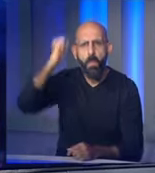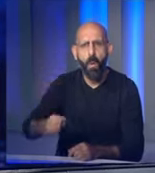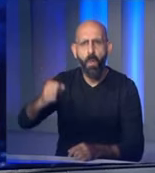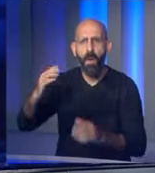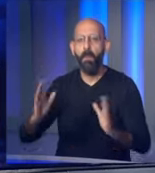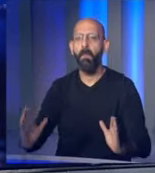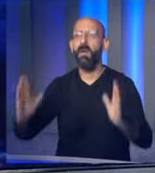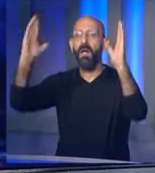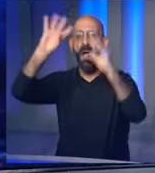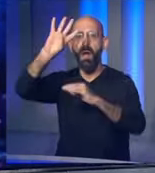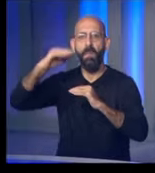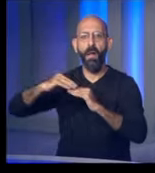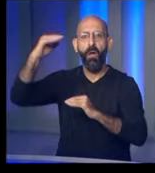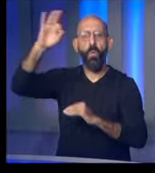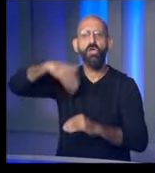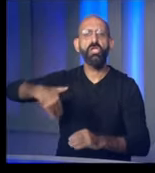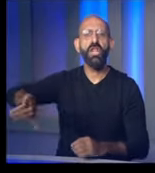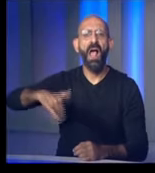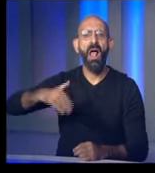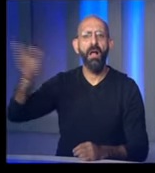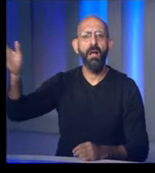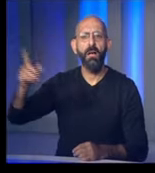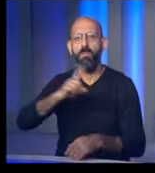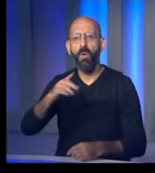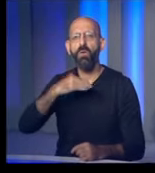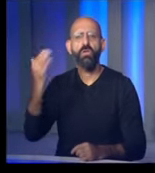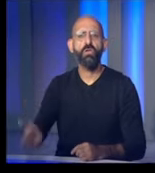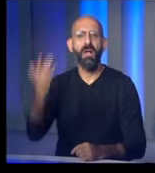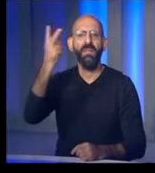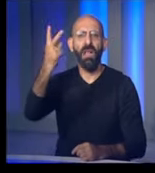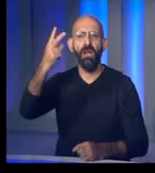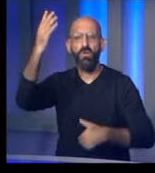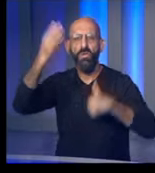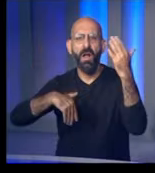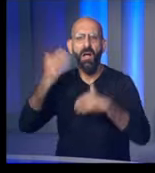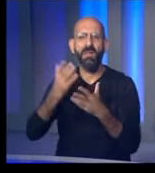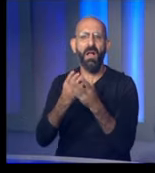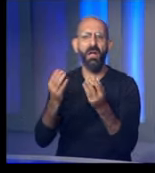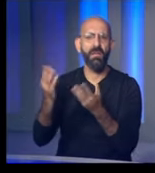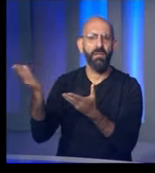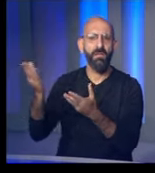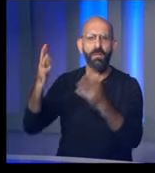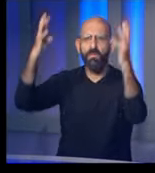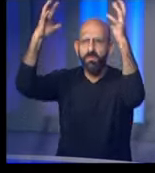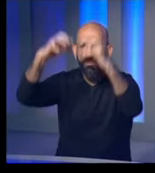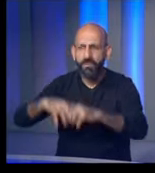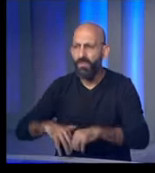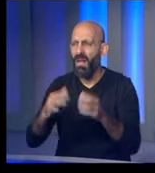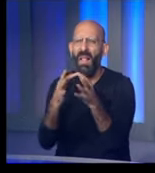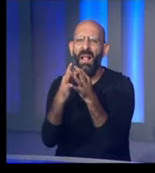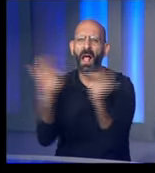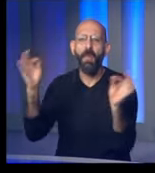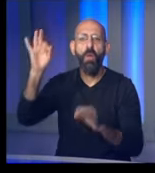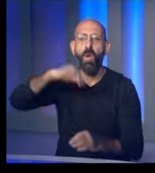مبنى مؤلف من اربع طبقات في منطقه الشياح شارع المصبغه حيث ادت الغاره الى سقوط الشهيدين اضافه الى عدد من الاصابات وصفت